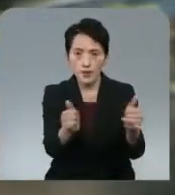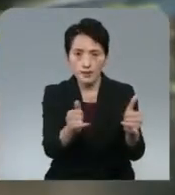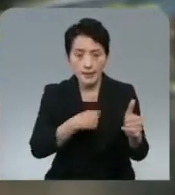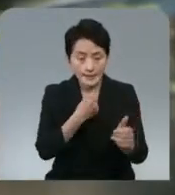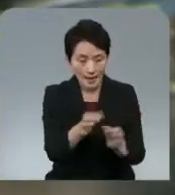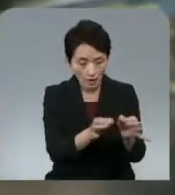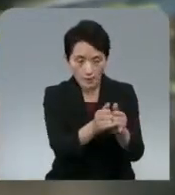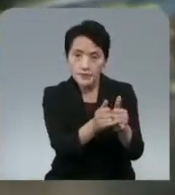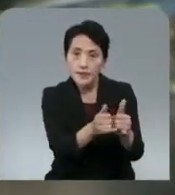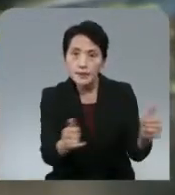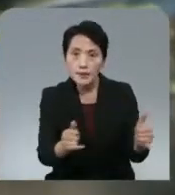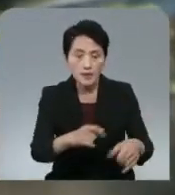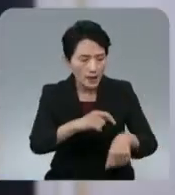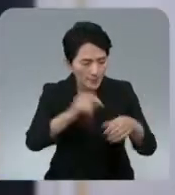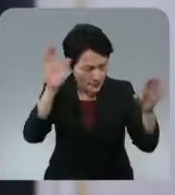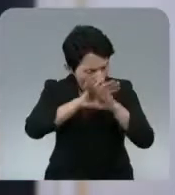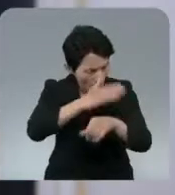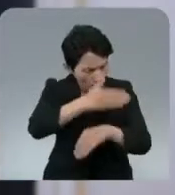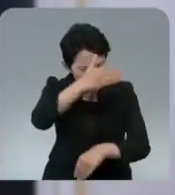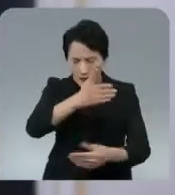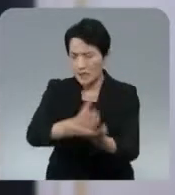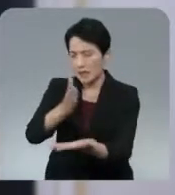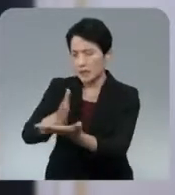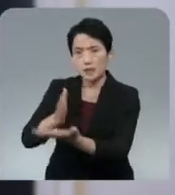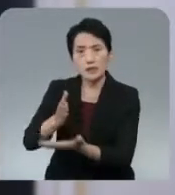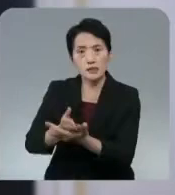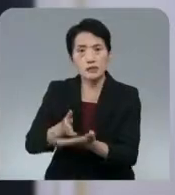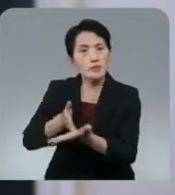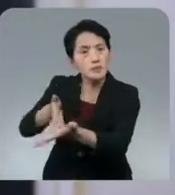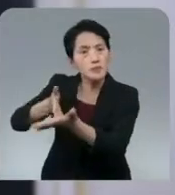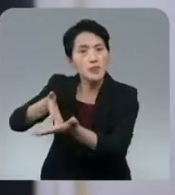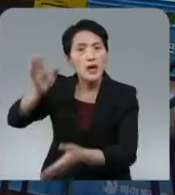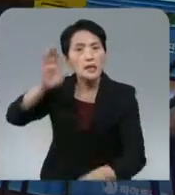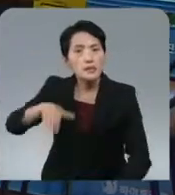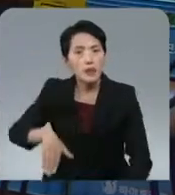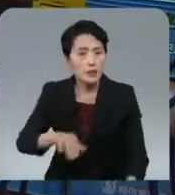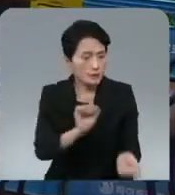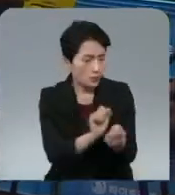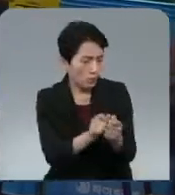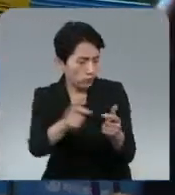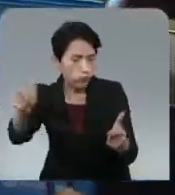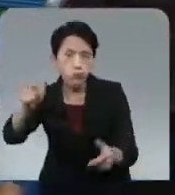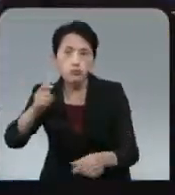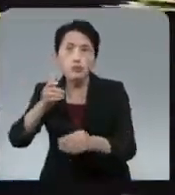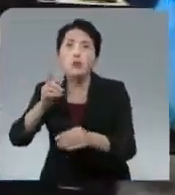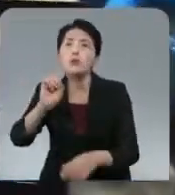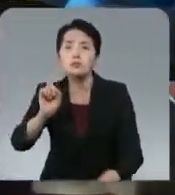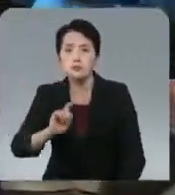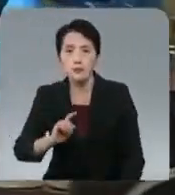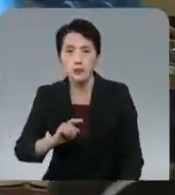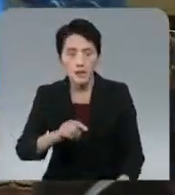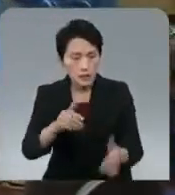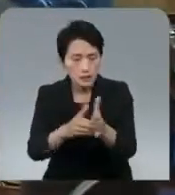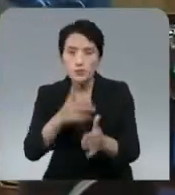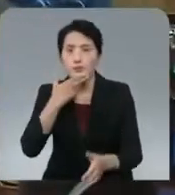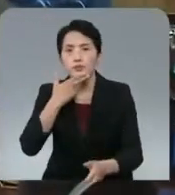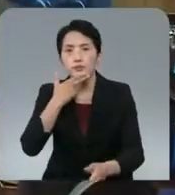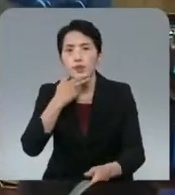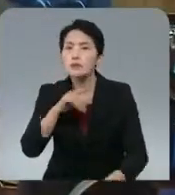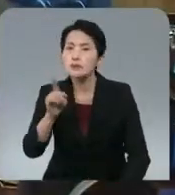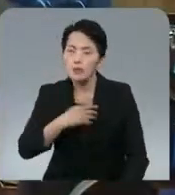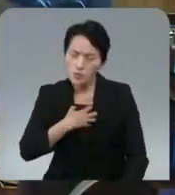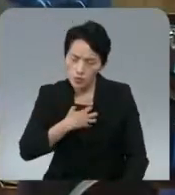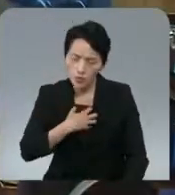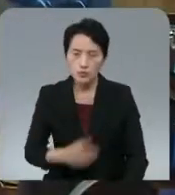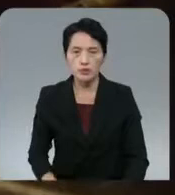た政府は私的な集まりを6人までとする綸子制限や午後子時までの営業